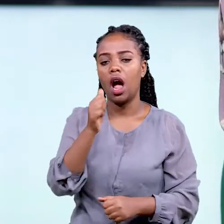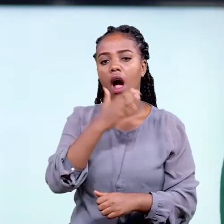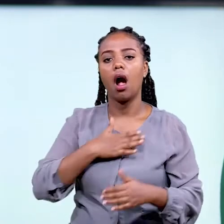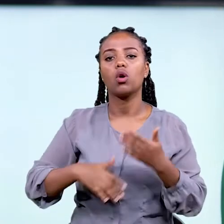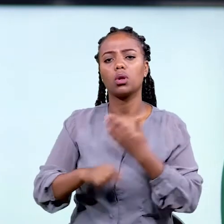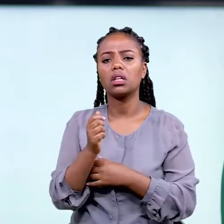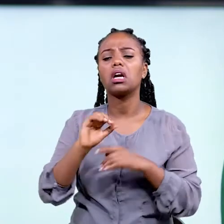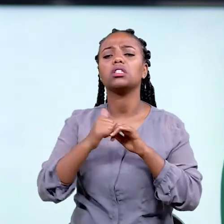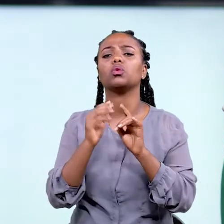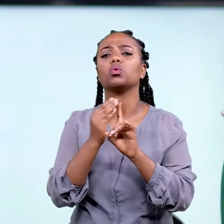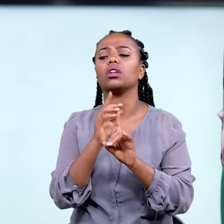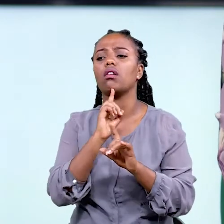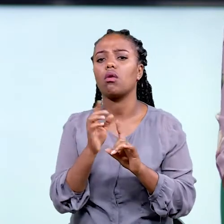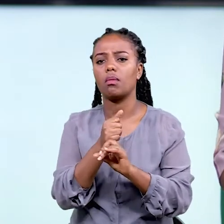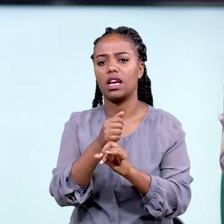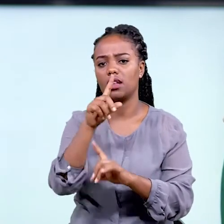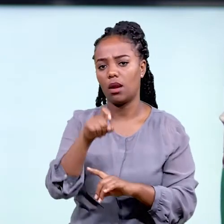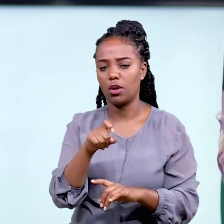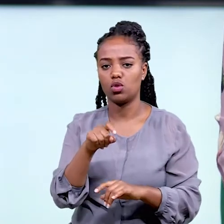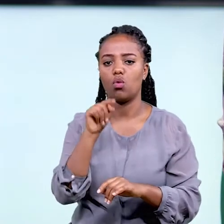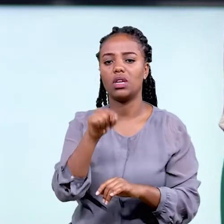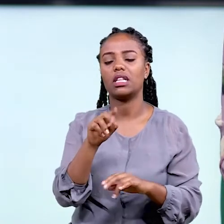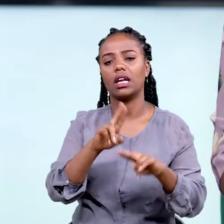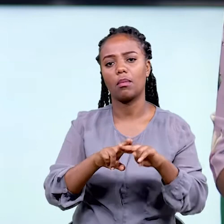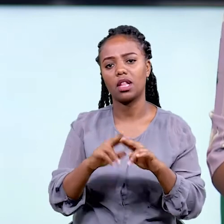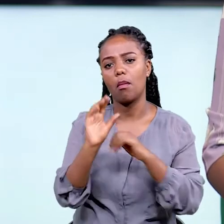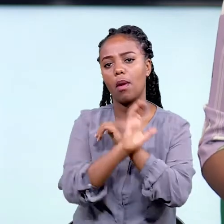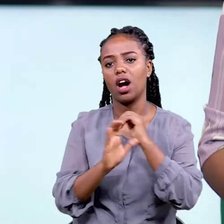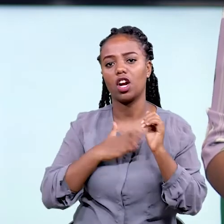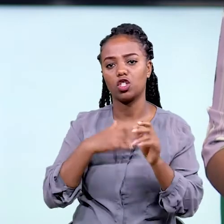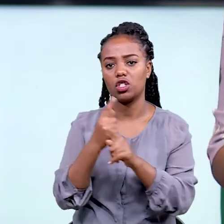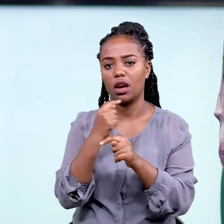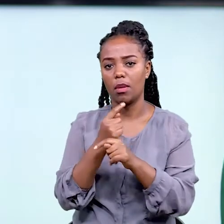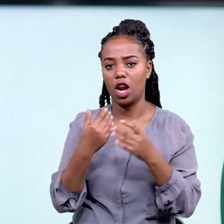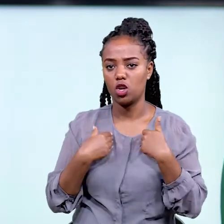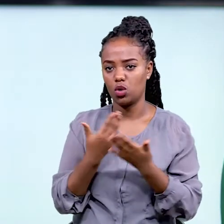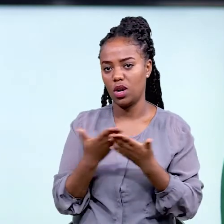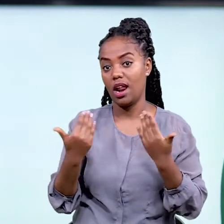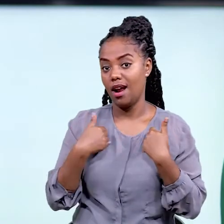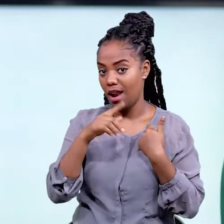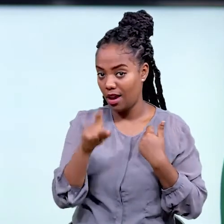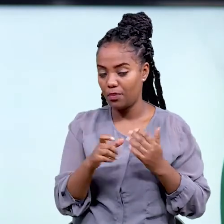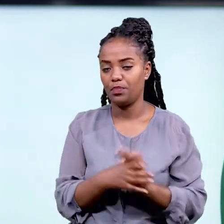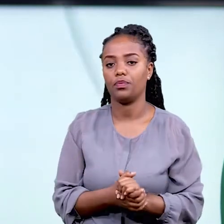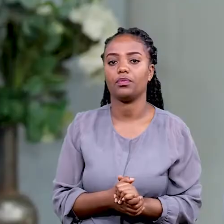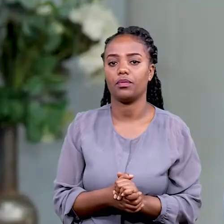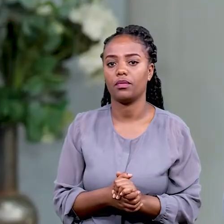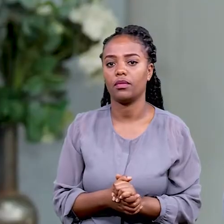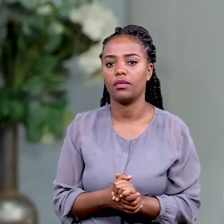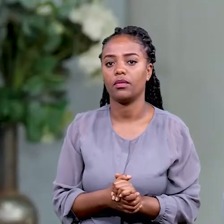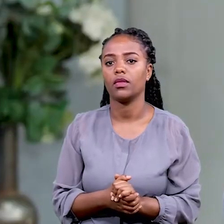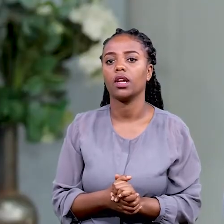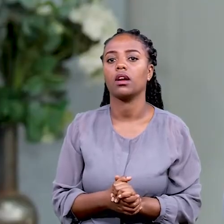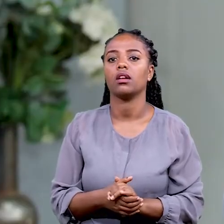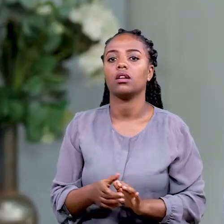ነው አያያዛቸው መሆን ያለበት የሚለውን በህግ የተቀመጠ ወይ ሀገራችን ደግሞ እየተገበረችው ያለ ነገር ካለ